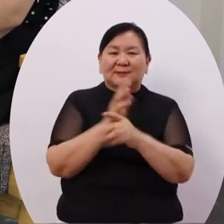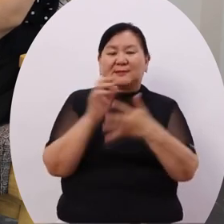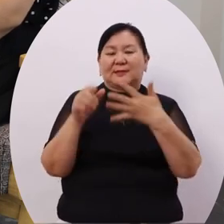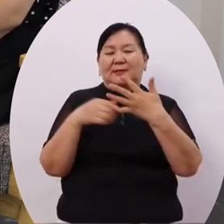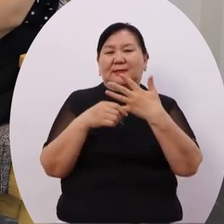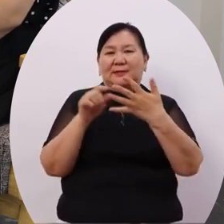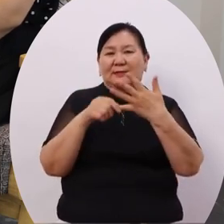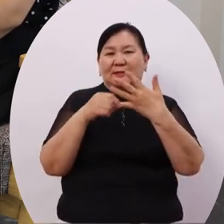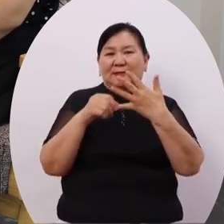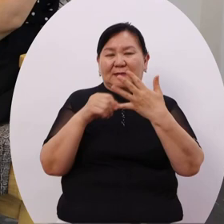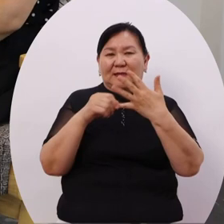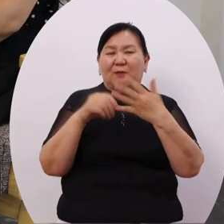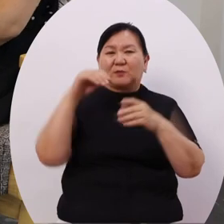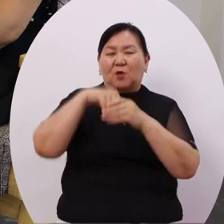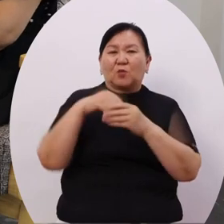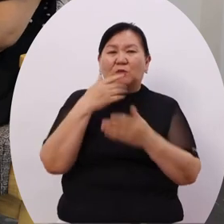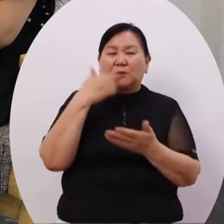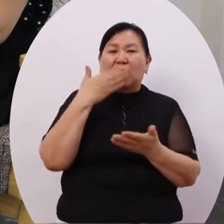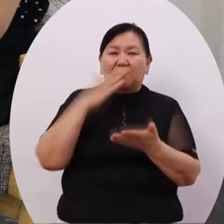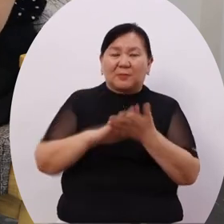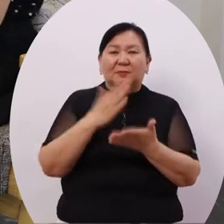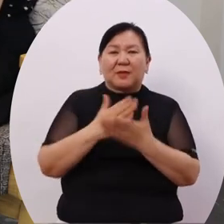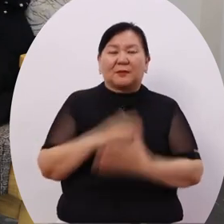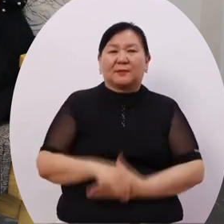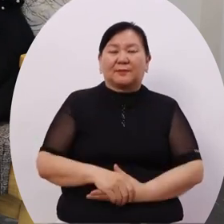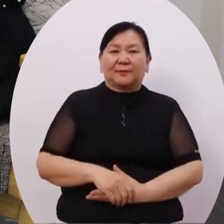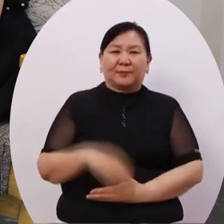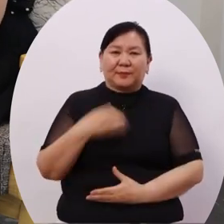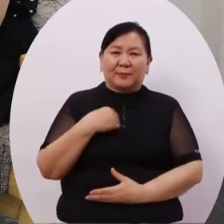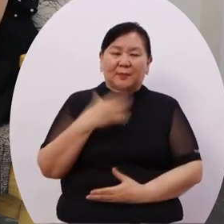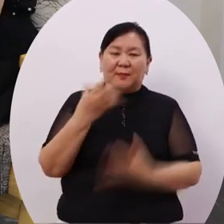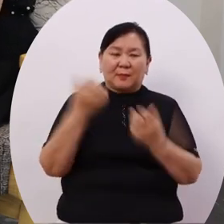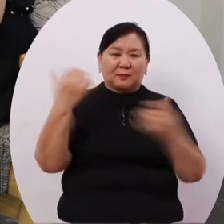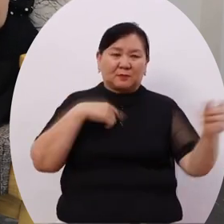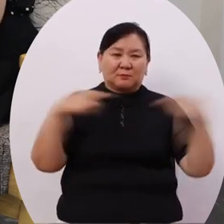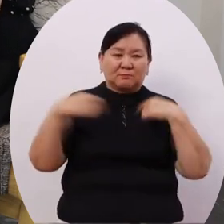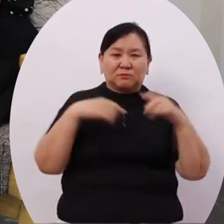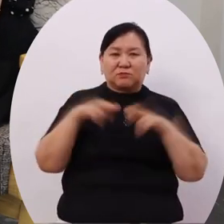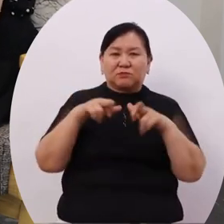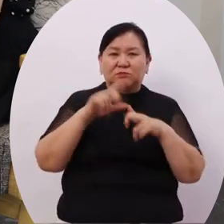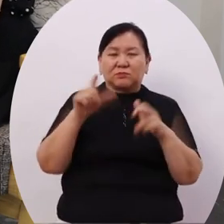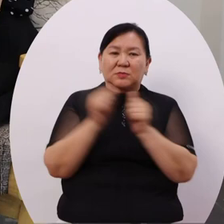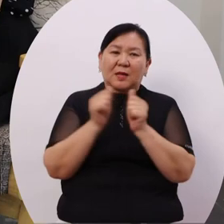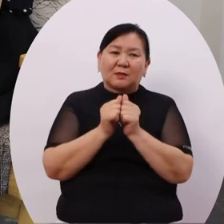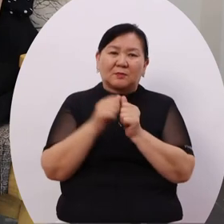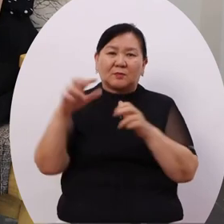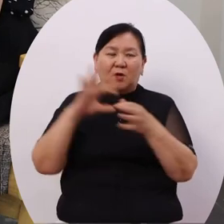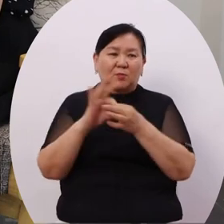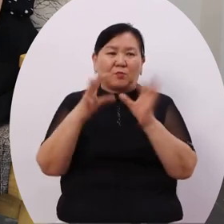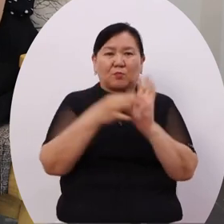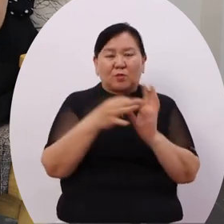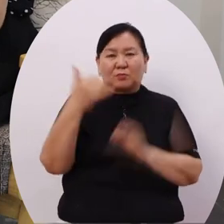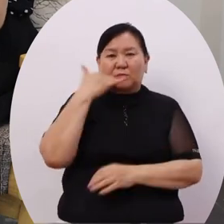бол чагсаалтынхаа эхний тавд оруулна гэдэг юм амлалт хүсэж байгаа юм. Тэгсэн чинь над руу маш олон хөгжлийн